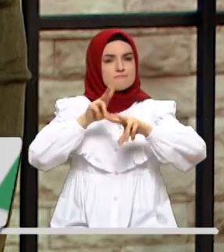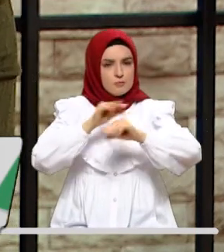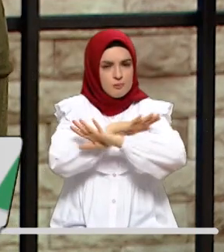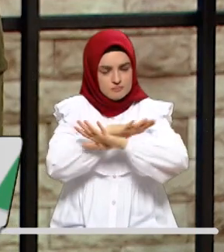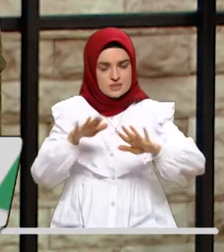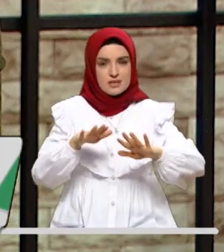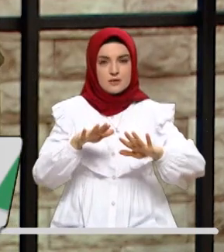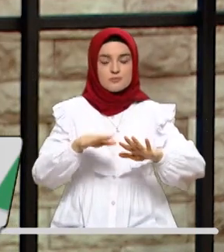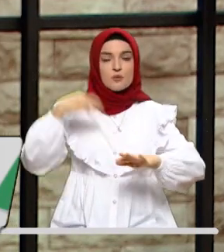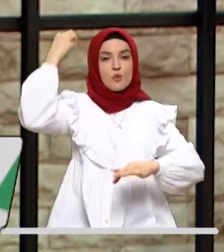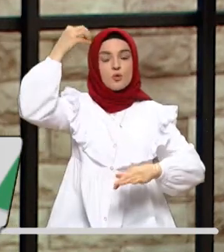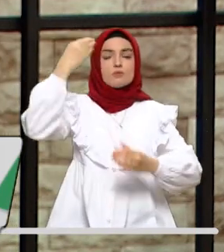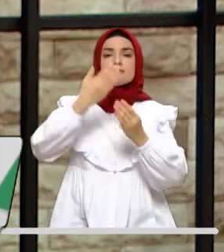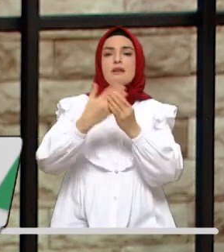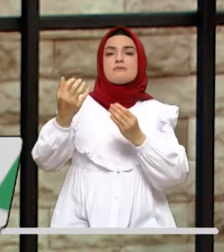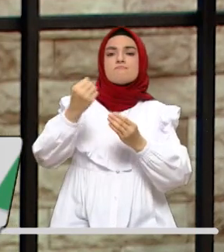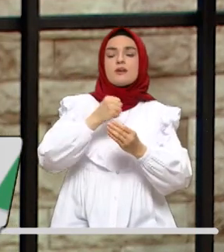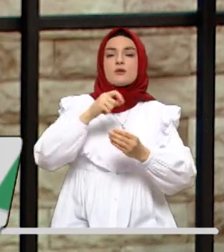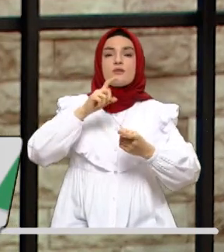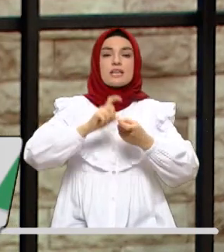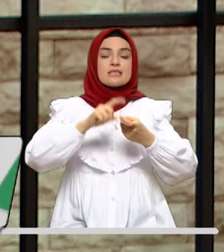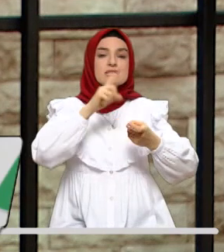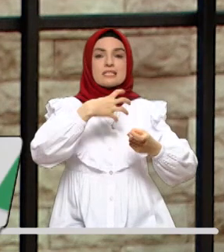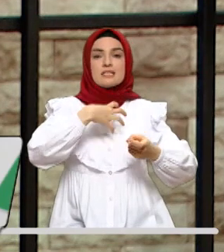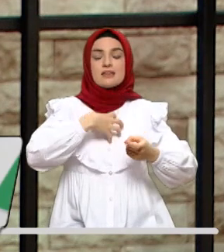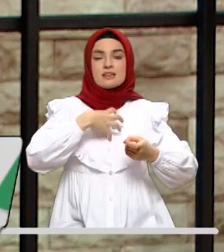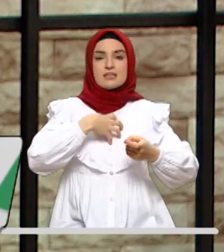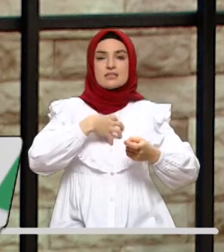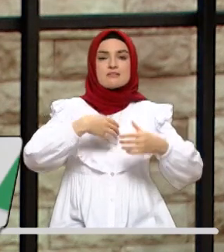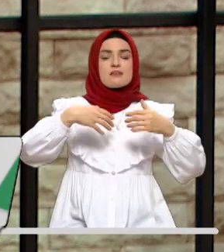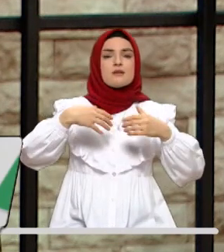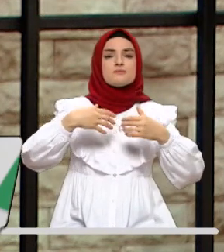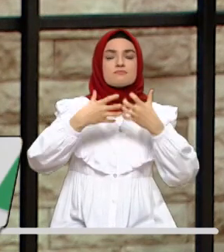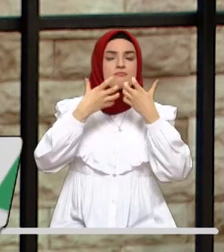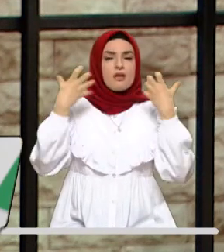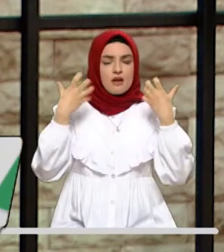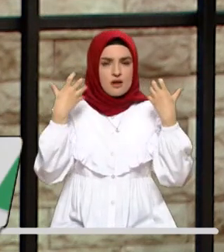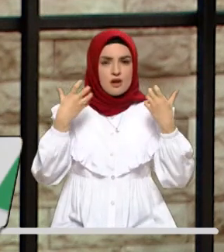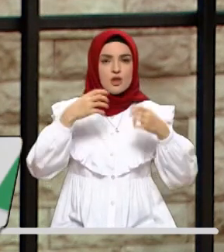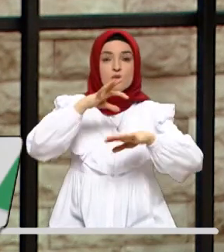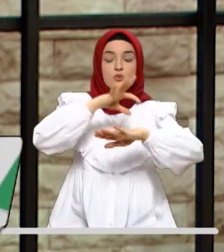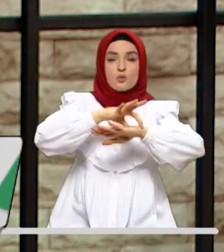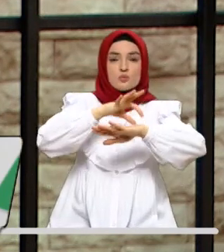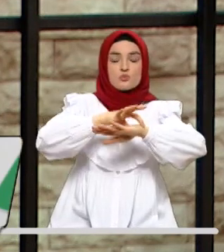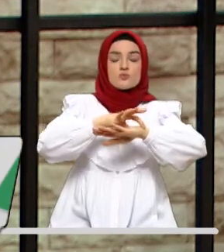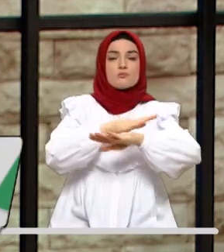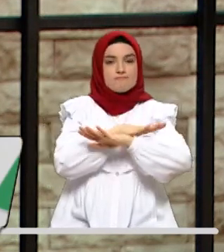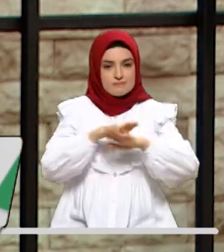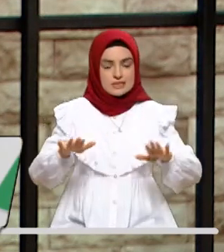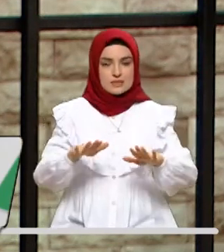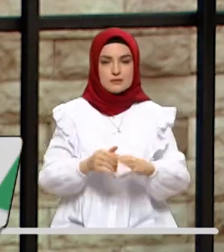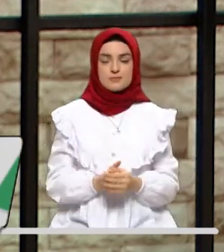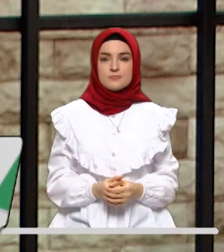dersler alır ve kendisi Baytar Mektebi'ni yani bugünkü adıyla veterinerlik fakültesini